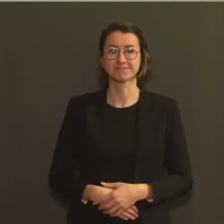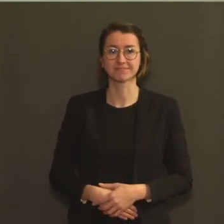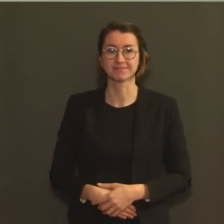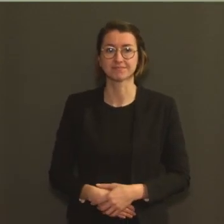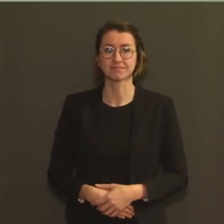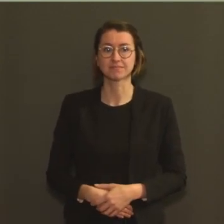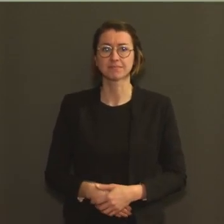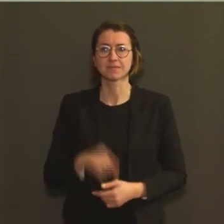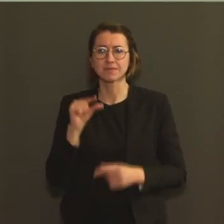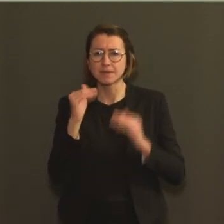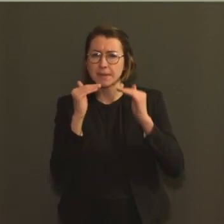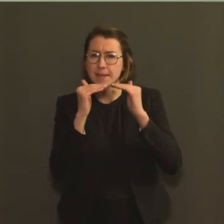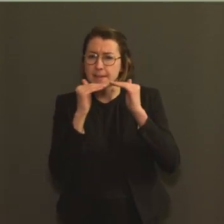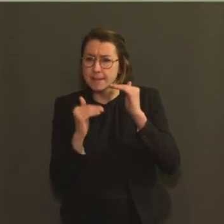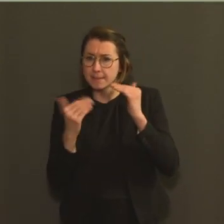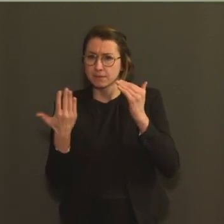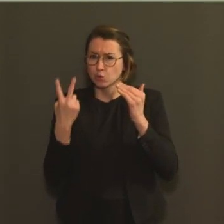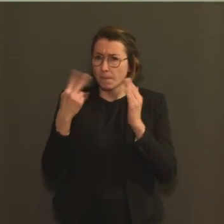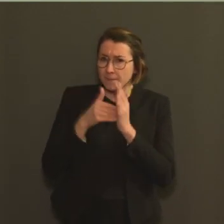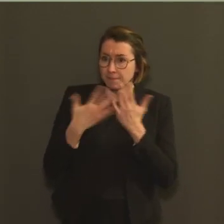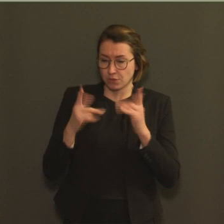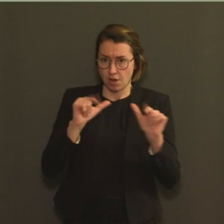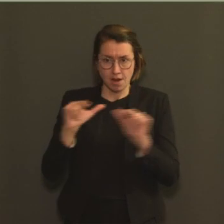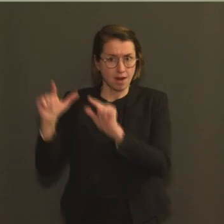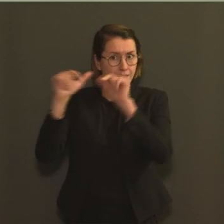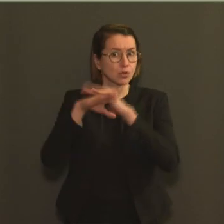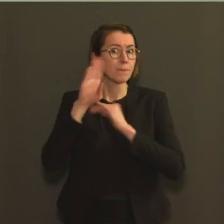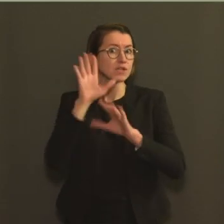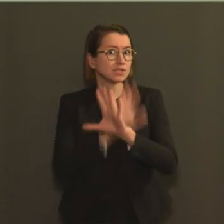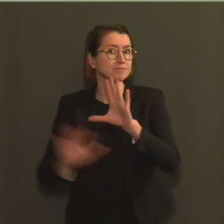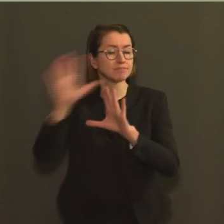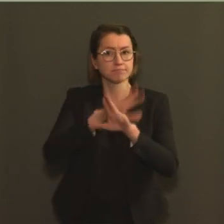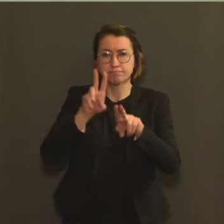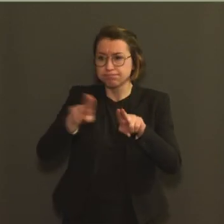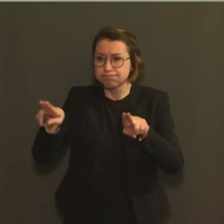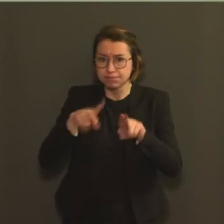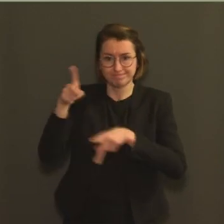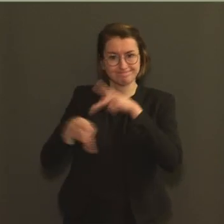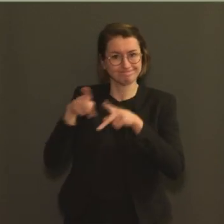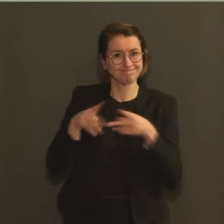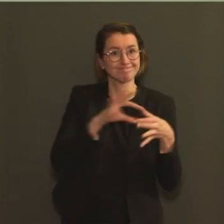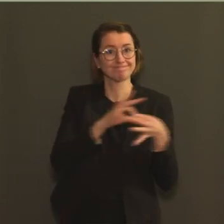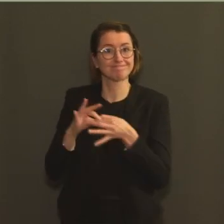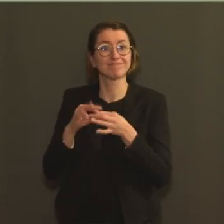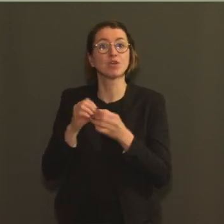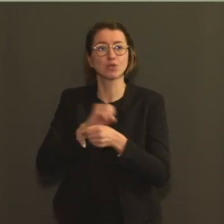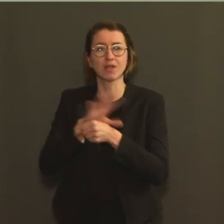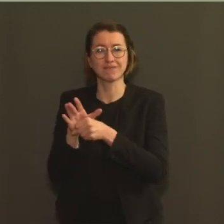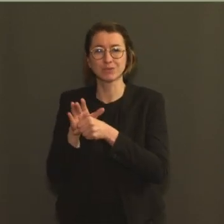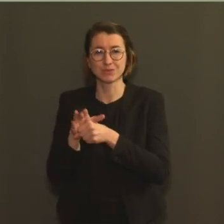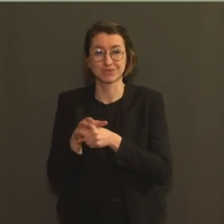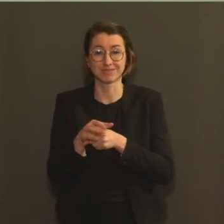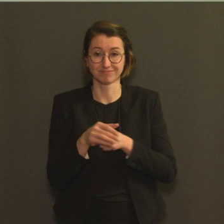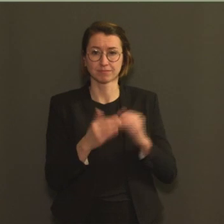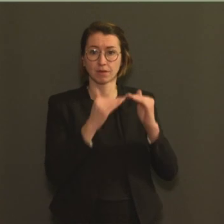2016 patients hospitalisés pour Covid et nous sommes passés en dessous de la barre des 400 patients, en l'occurrence 382 patients